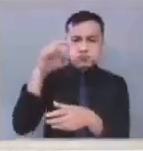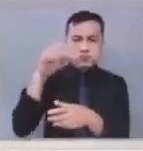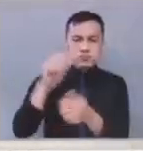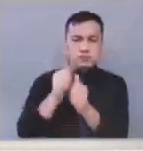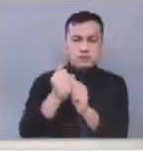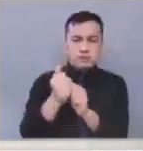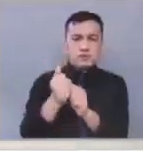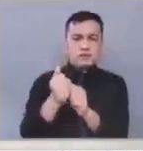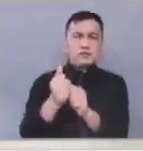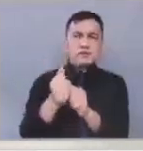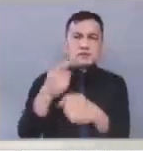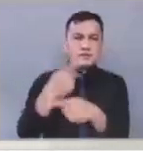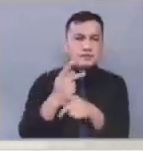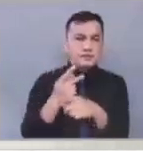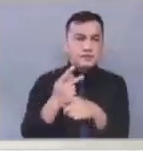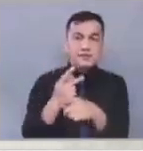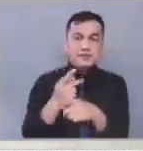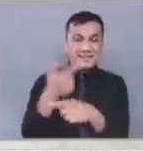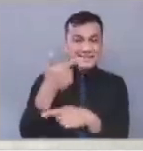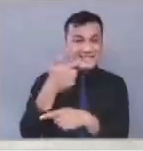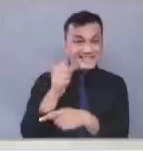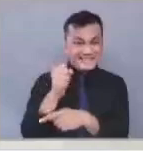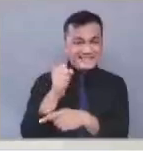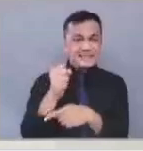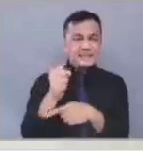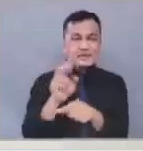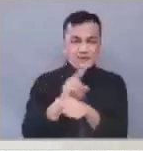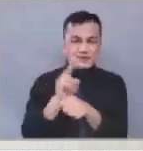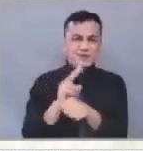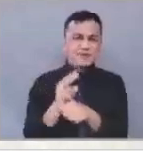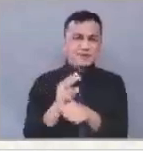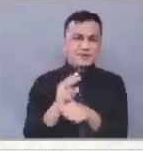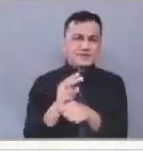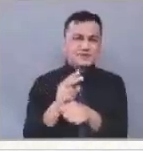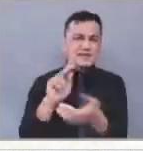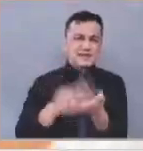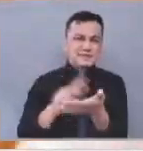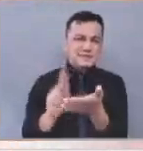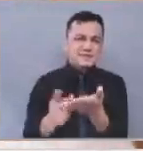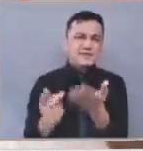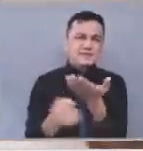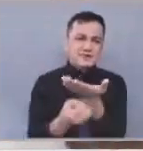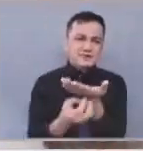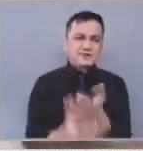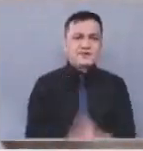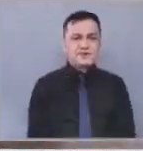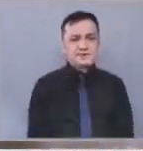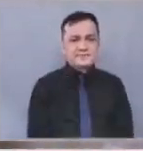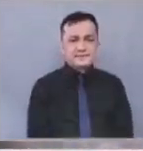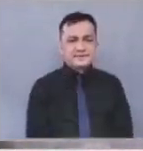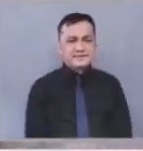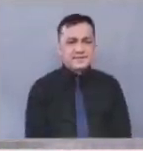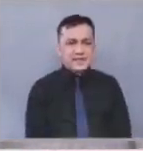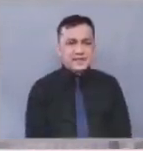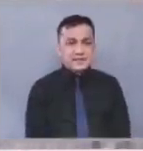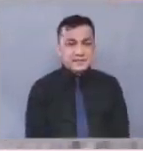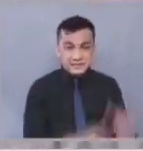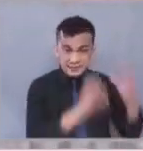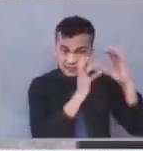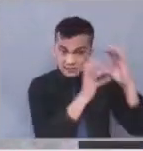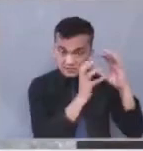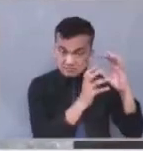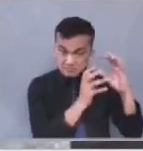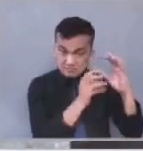ng gas para gamitin namin sa aming kitchen. Ang mga nyug naman na inaakala nating patapo